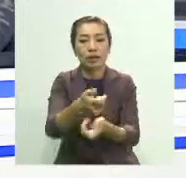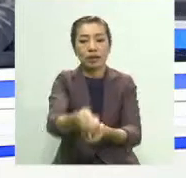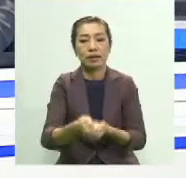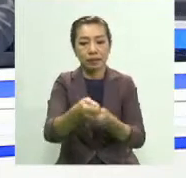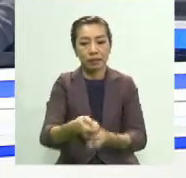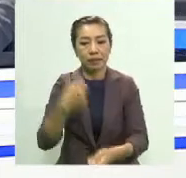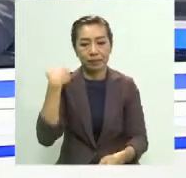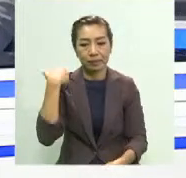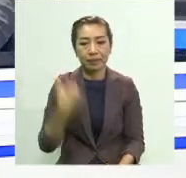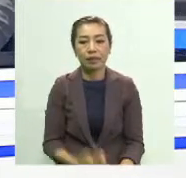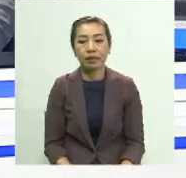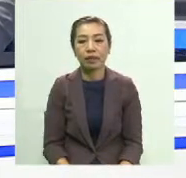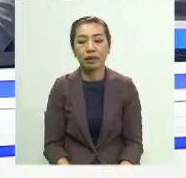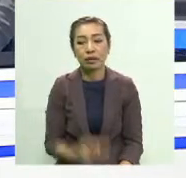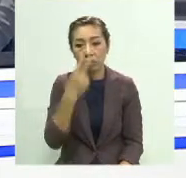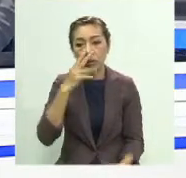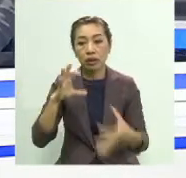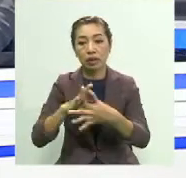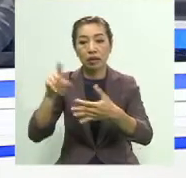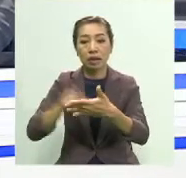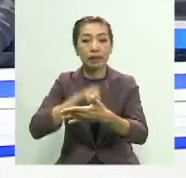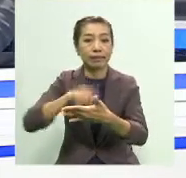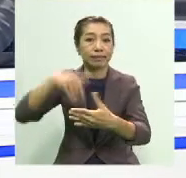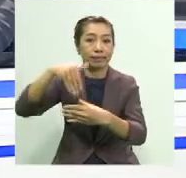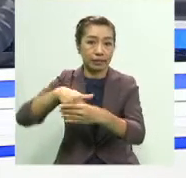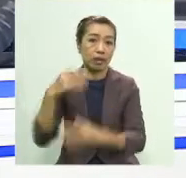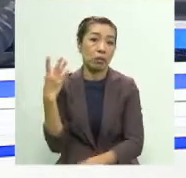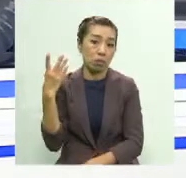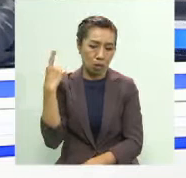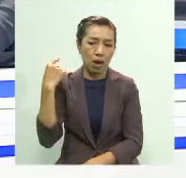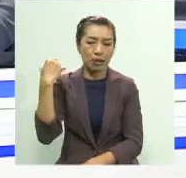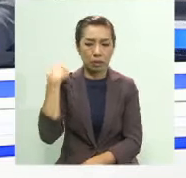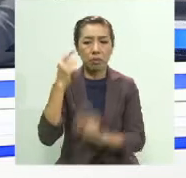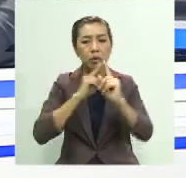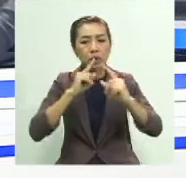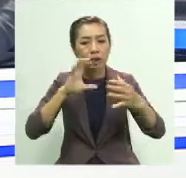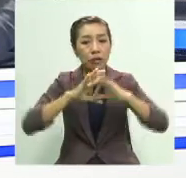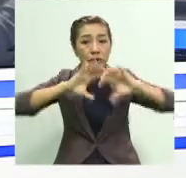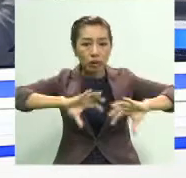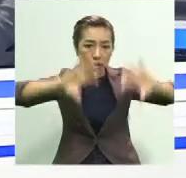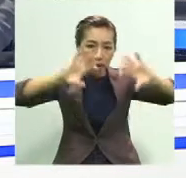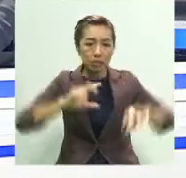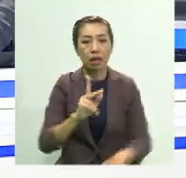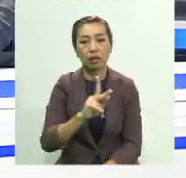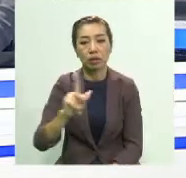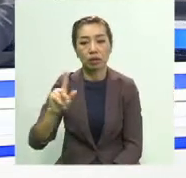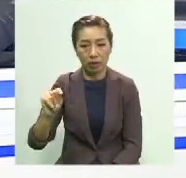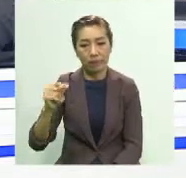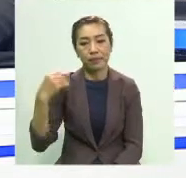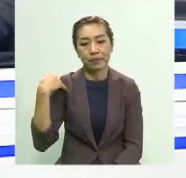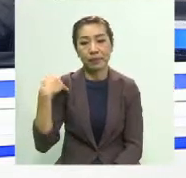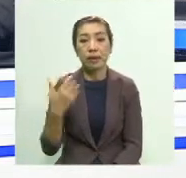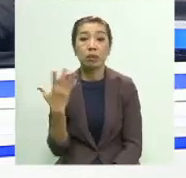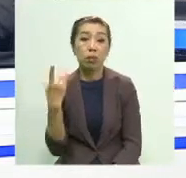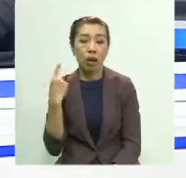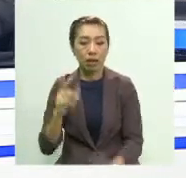าดูความคืบหน้านะครับเกี่ยวกับการเลือกตั้งเมื่อวานนี้นะครับก็มีหลายประเด็นนะครับทั้งเรื่องของรัฐบาลแล้วก็กกต.ครับโดยในส่วนของที่ประ